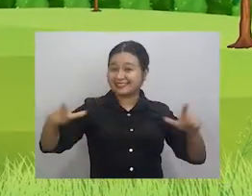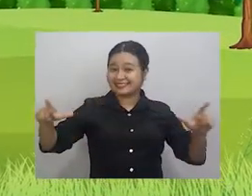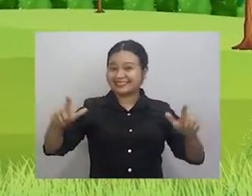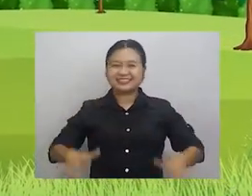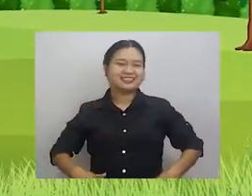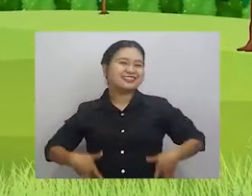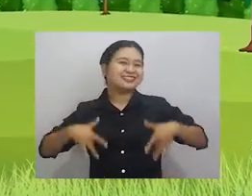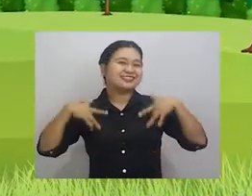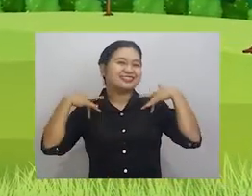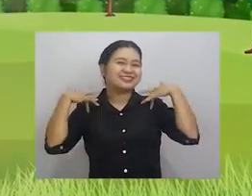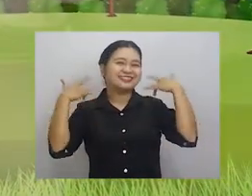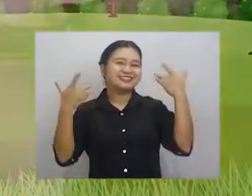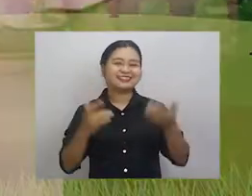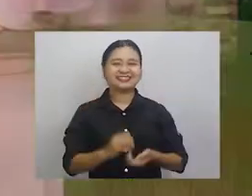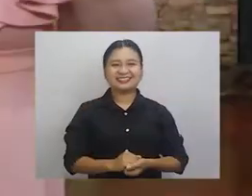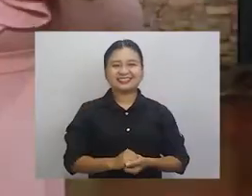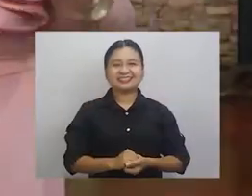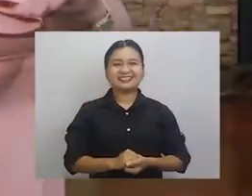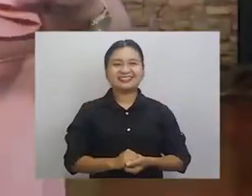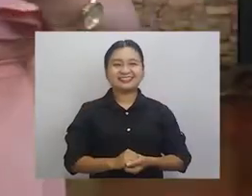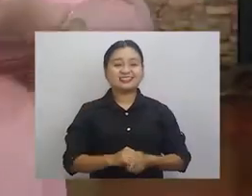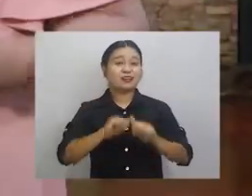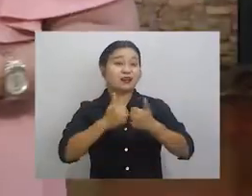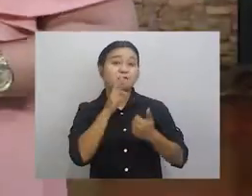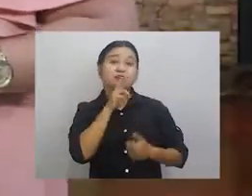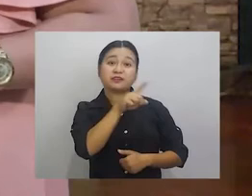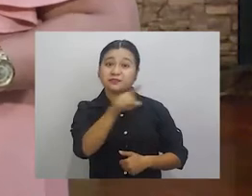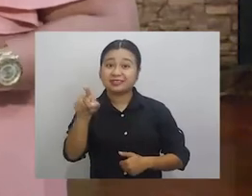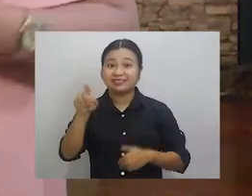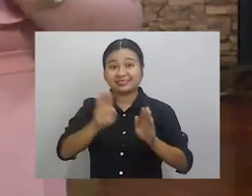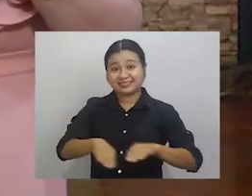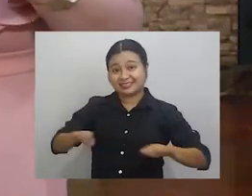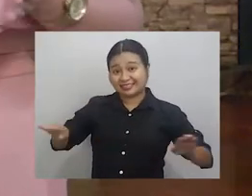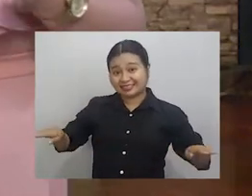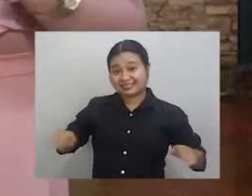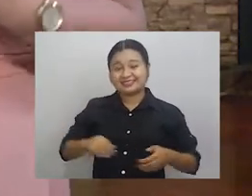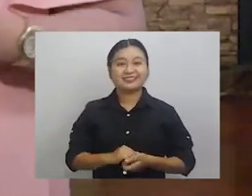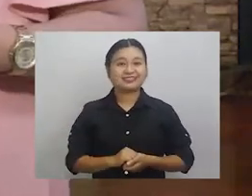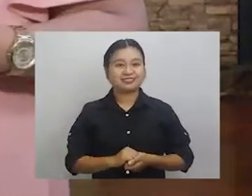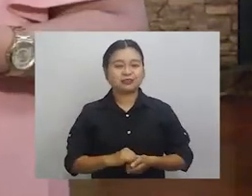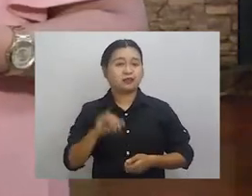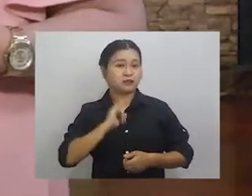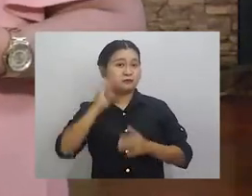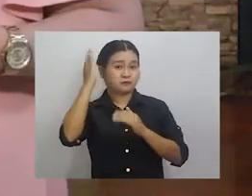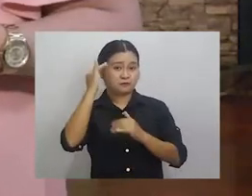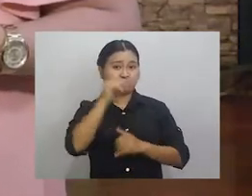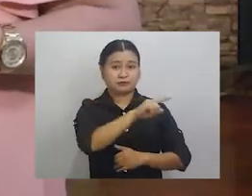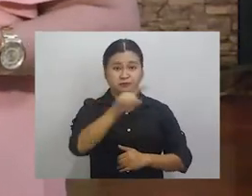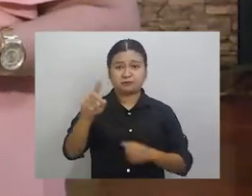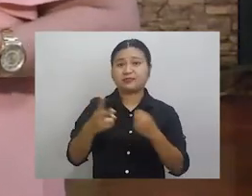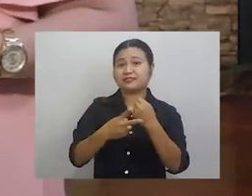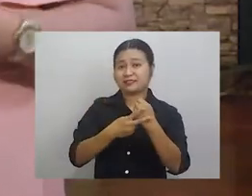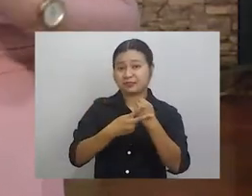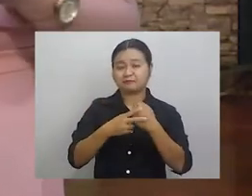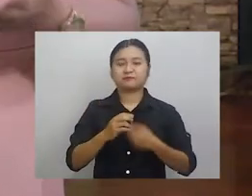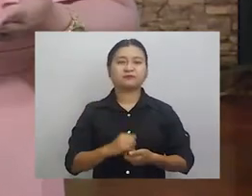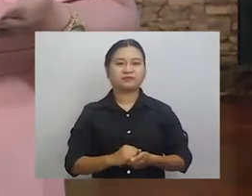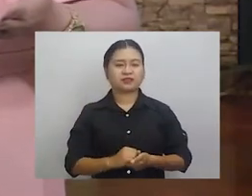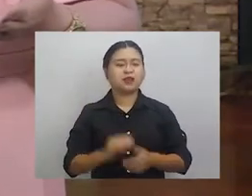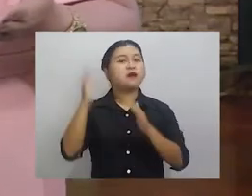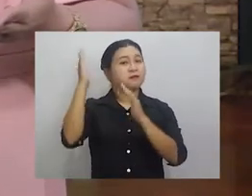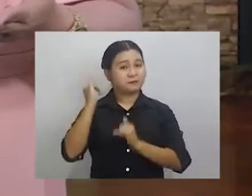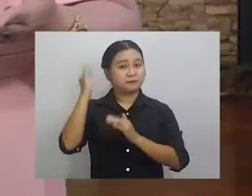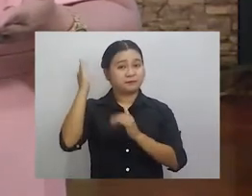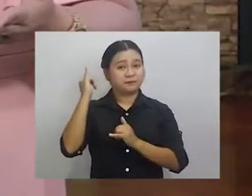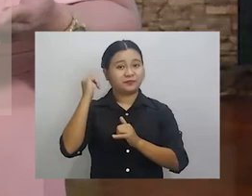Mawikang Buhay! Kumusta na madlang bata? Hangad ko ang kaligtasan ng bawat isa sa inyo. Nawa